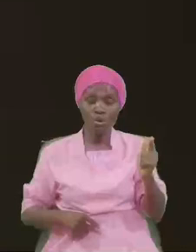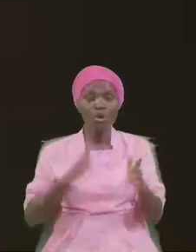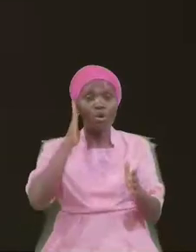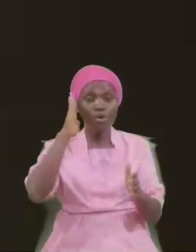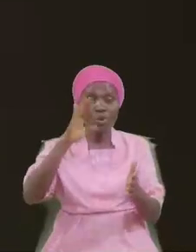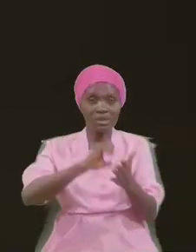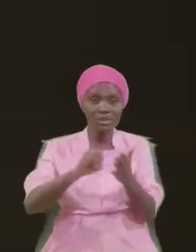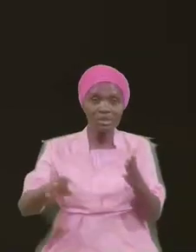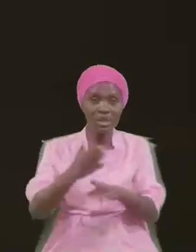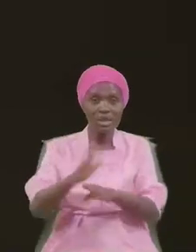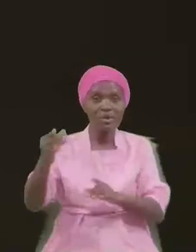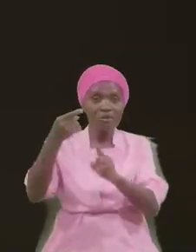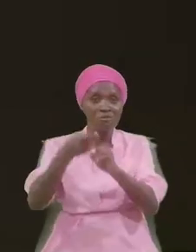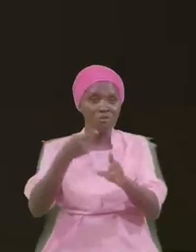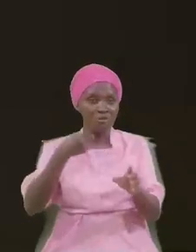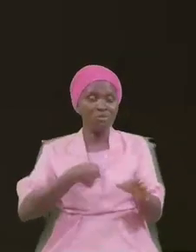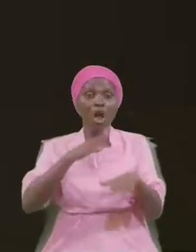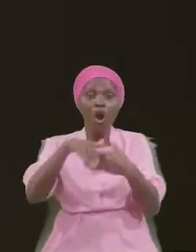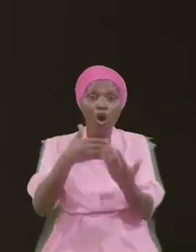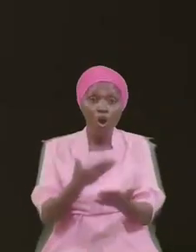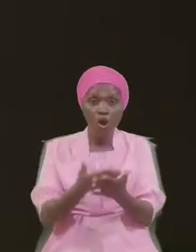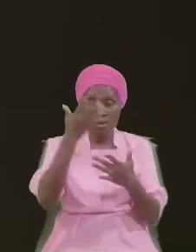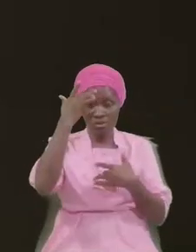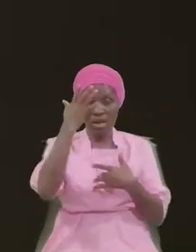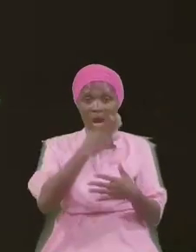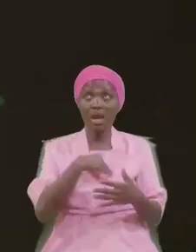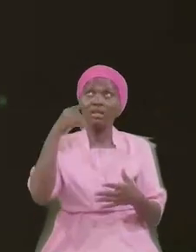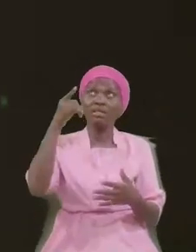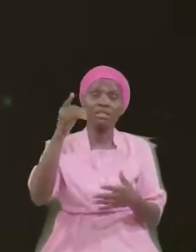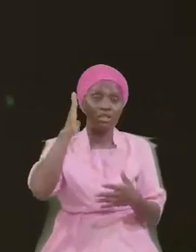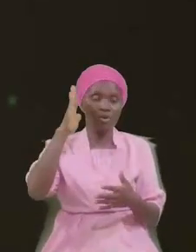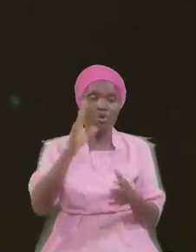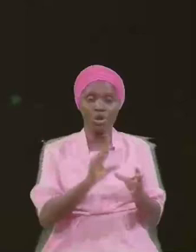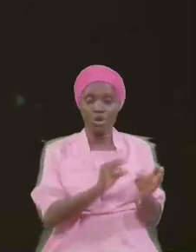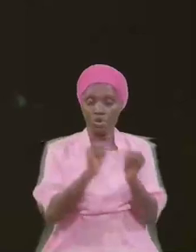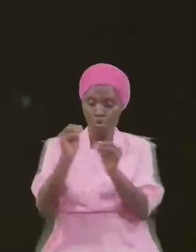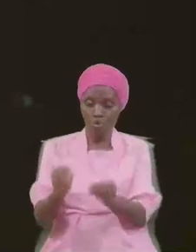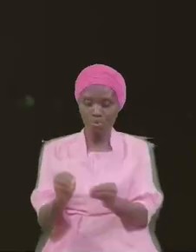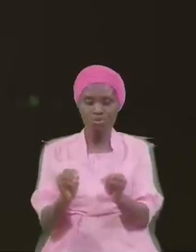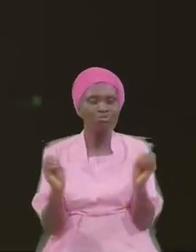l'Éternel ôtera, l'Éternel éloignera de toi.